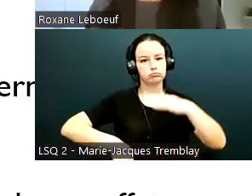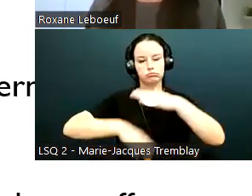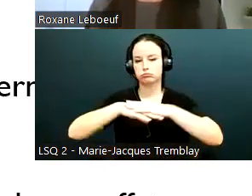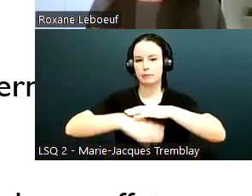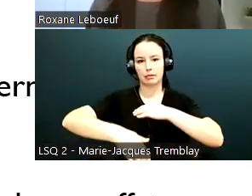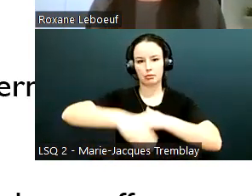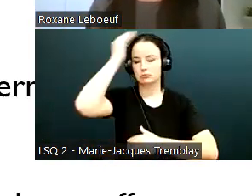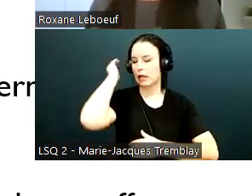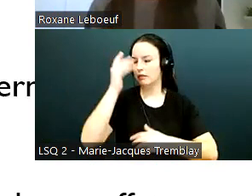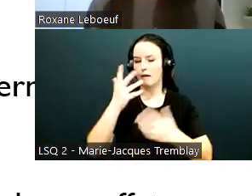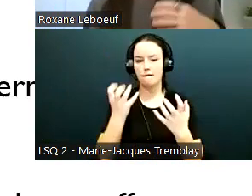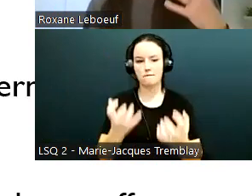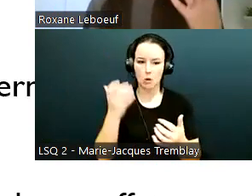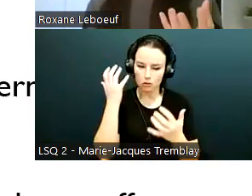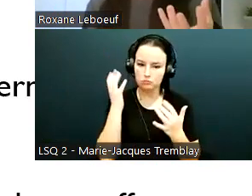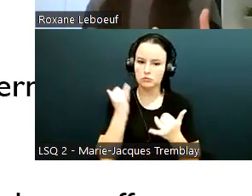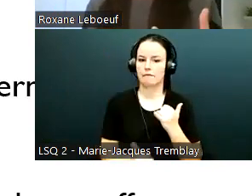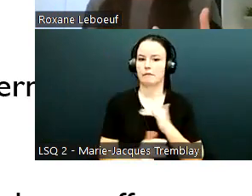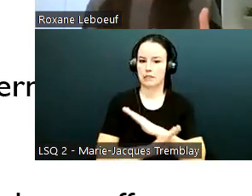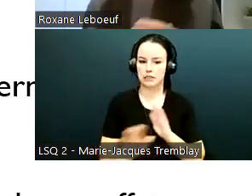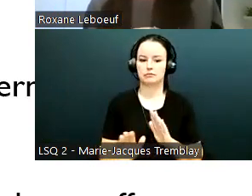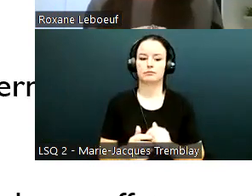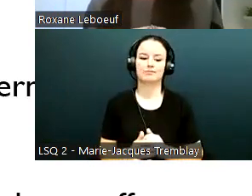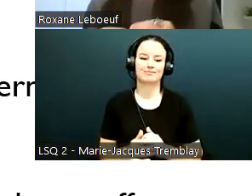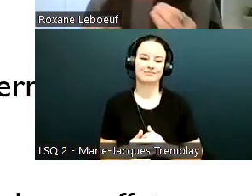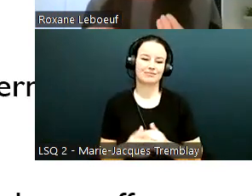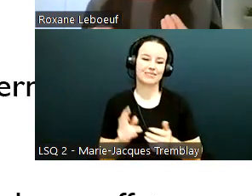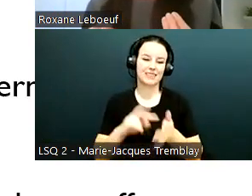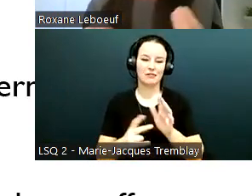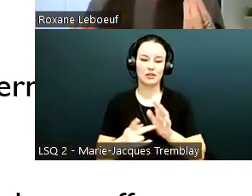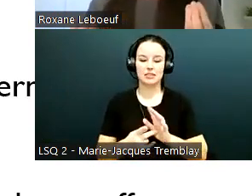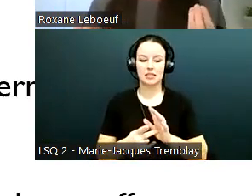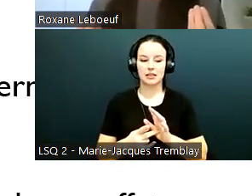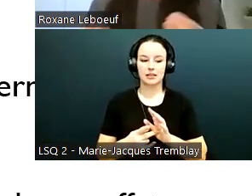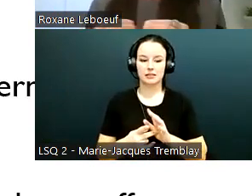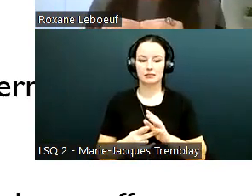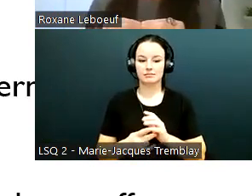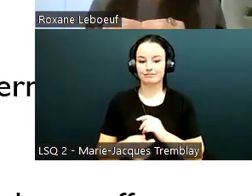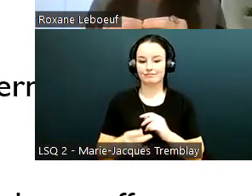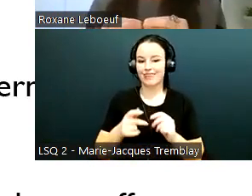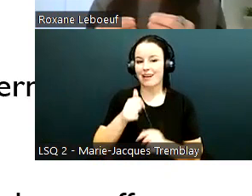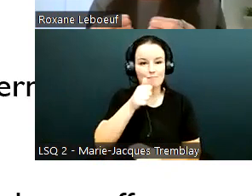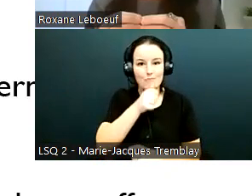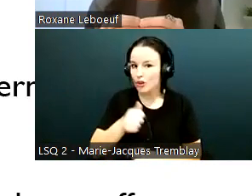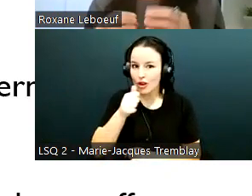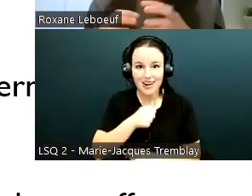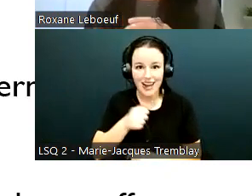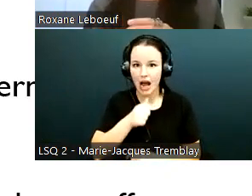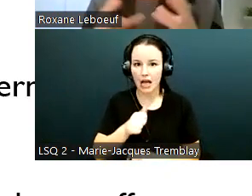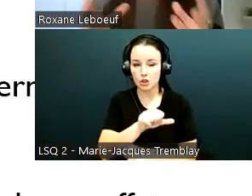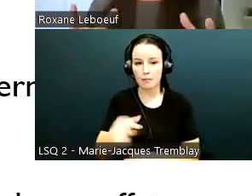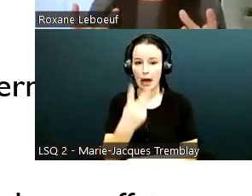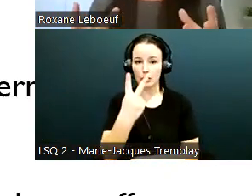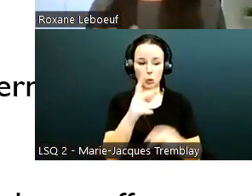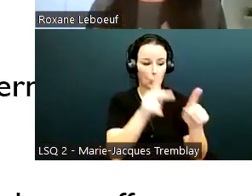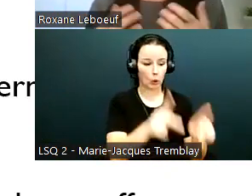je veux que les choses cessent. Et ce qu'on voit à travers ça, c'est que, comme je le disais tantôt, l'intolérance, ce n'est pas juste entre deux personnes, mais ça